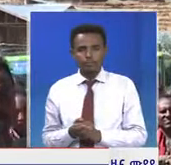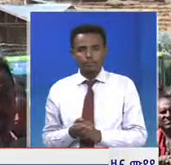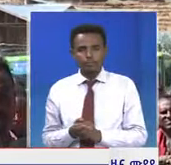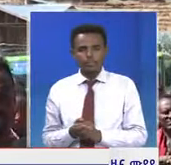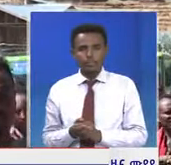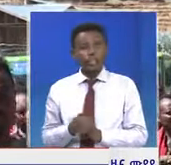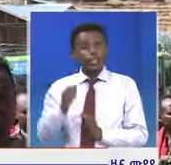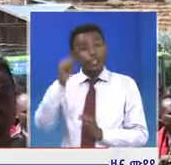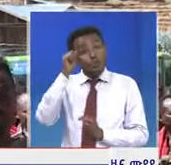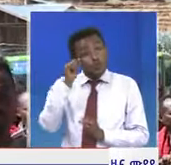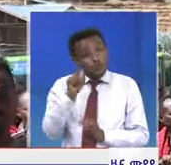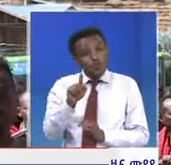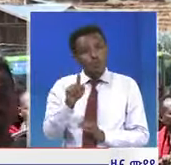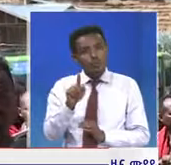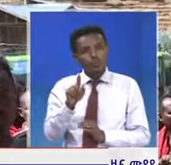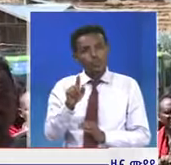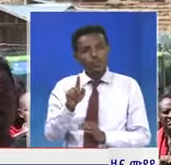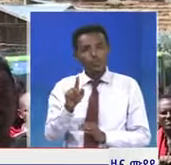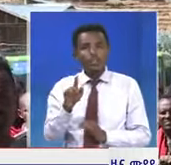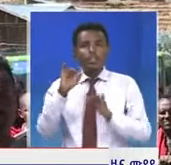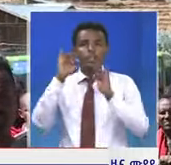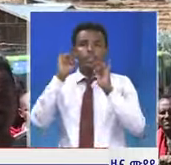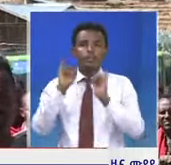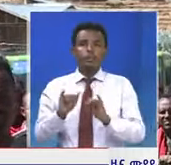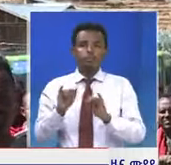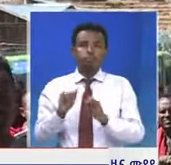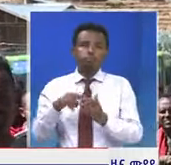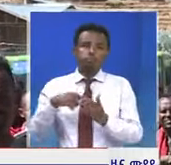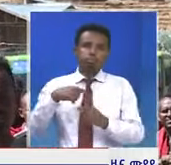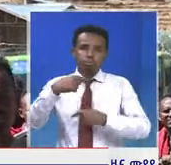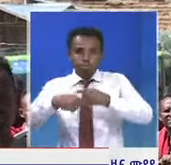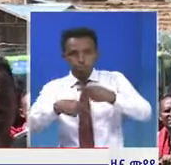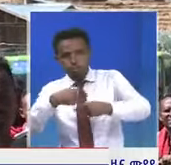እሱ እዛ